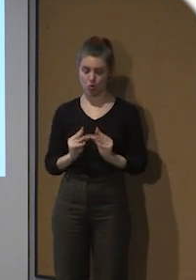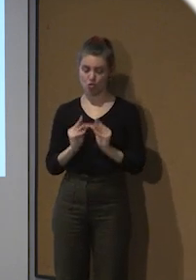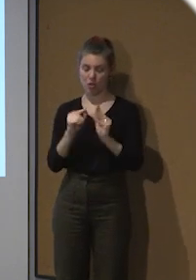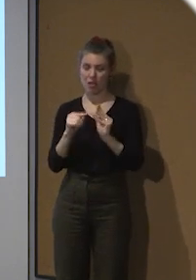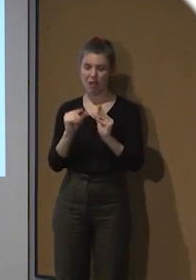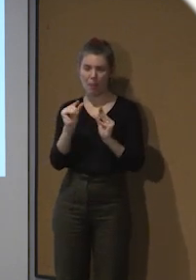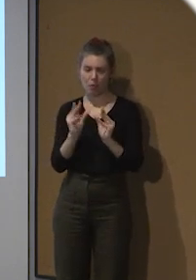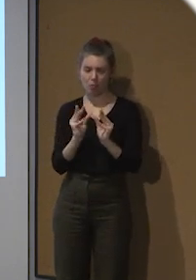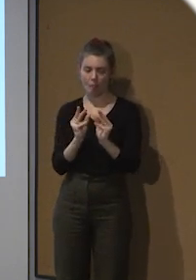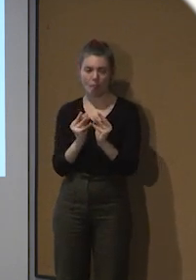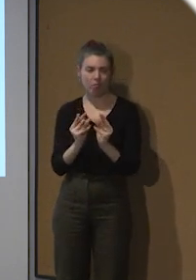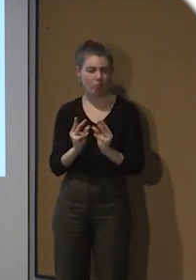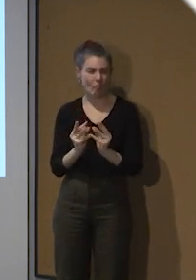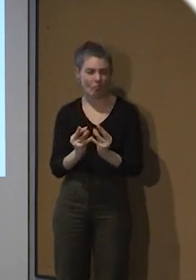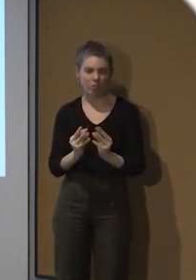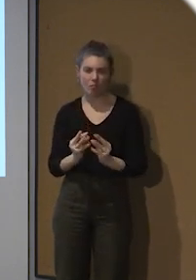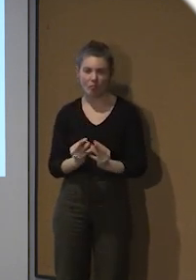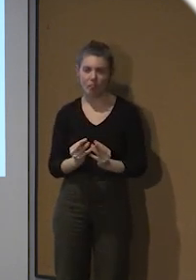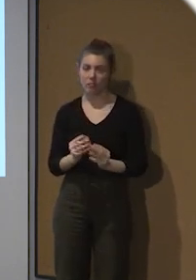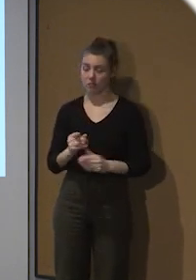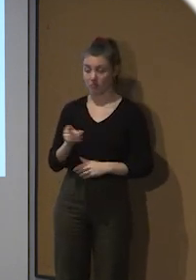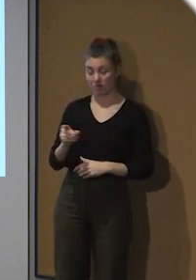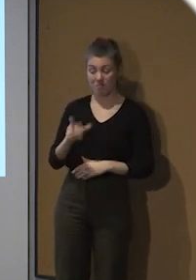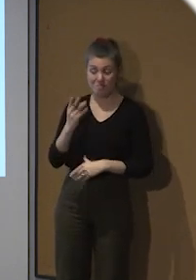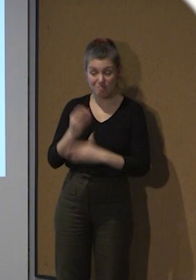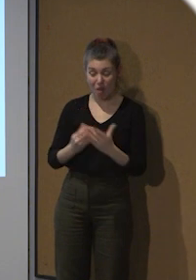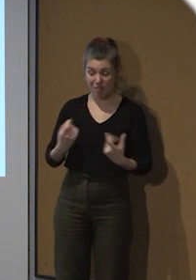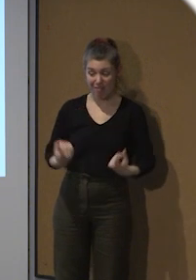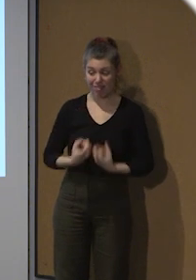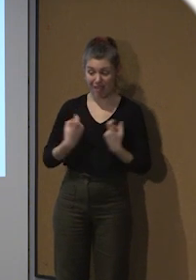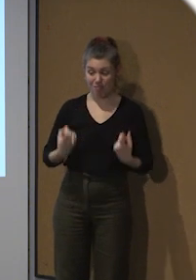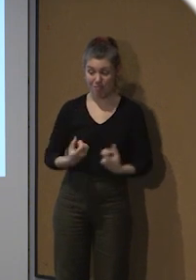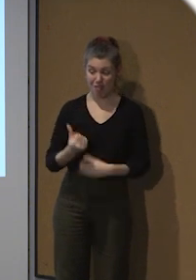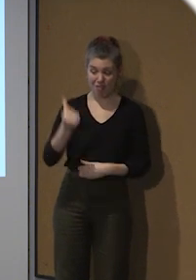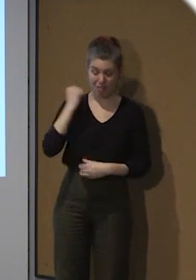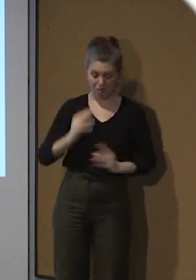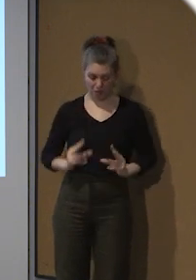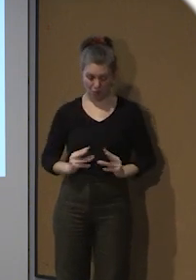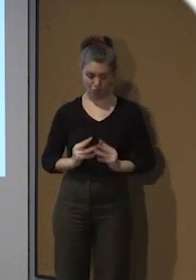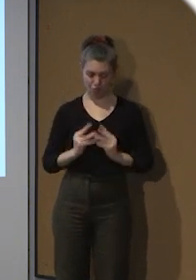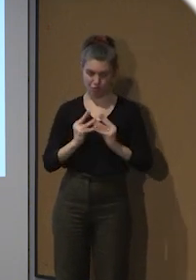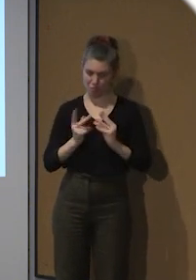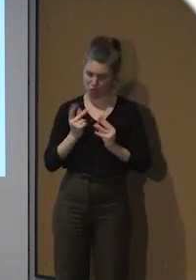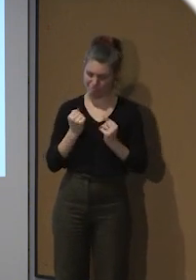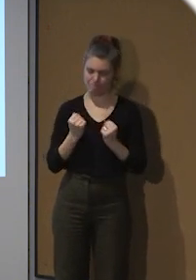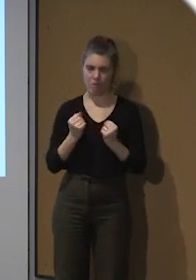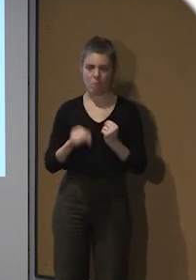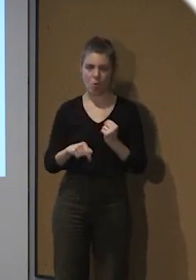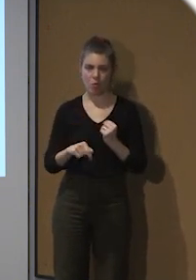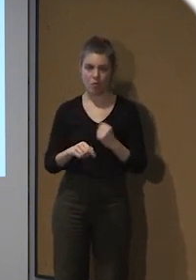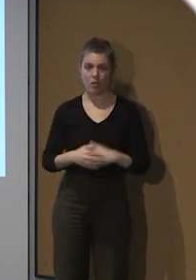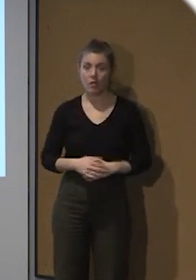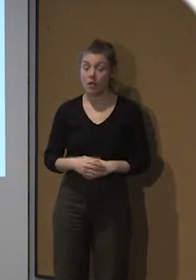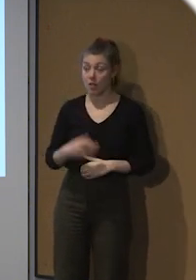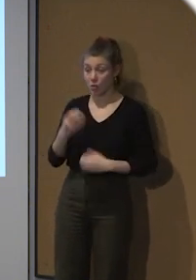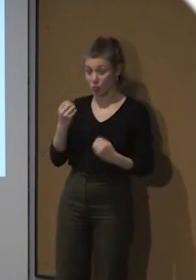atrophié, c'est-à-dire qu'il n'était pas spécialement habitué à travailler, il n'était pas renforcé. Et ça, vous pouvez le voir, nous on le voit beaucoup